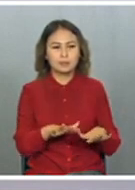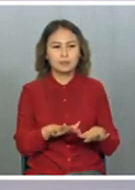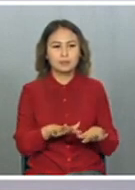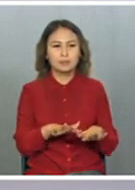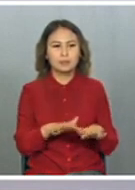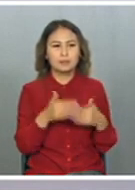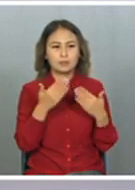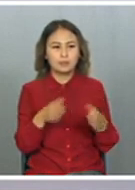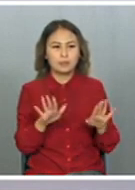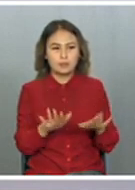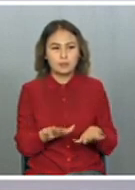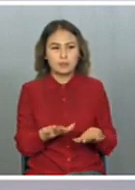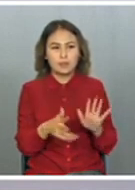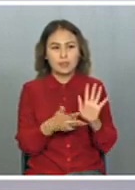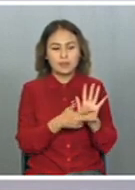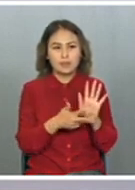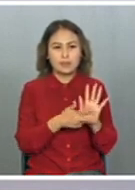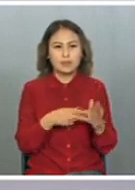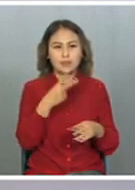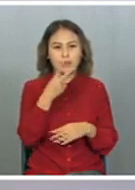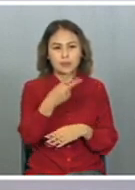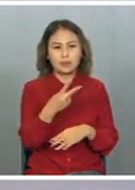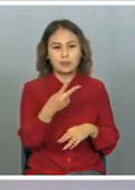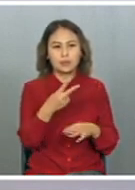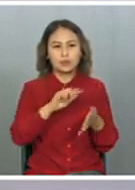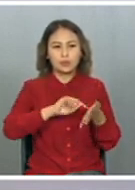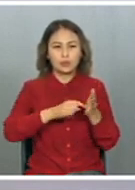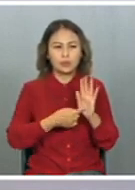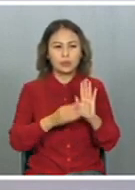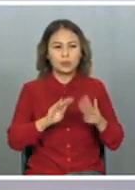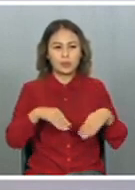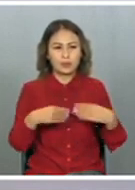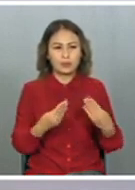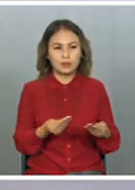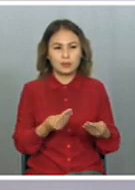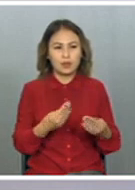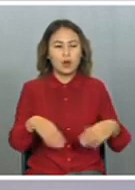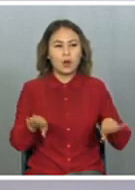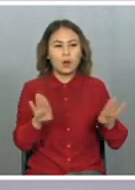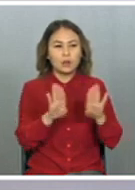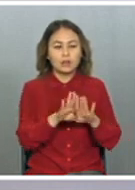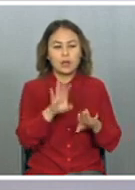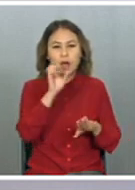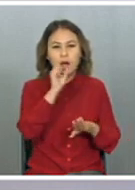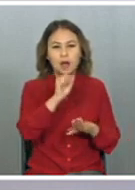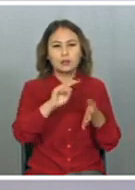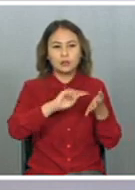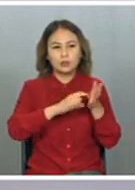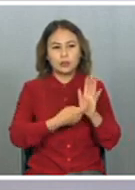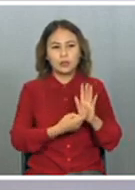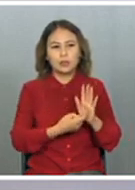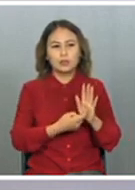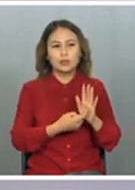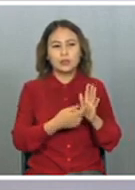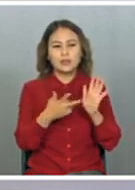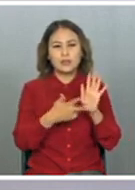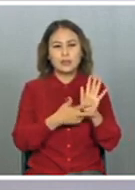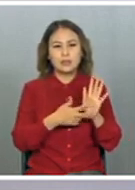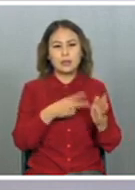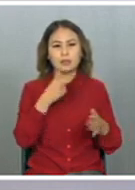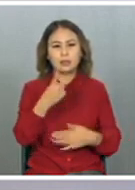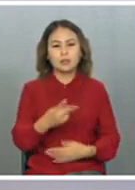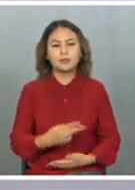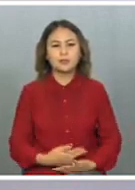бұл бізде 8'ден 2 деген нүктені береді. Демек, А нүктесінің координатасы 8'ден